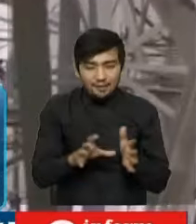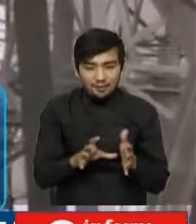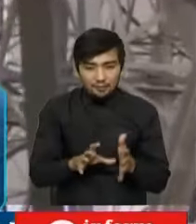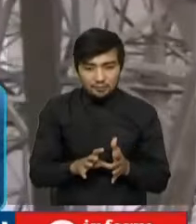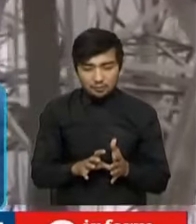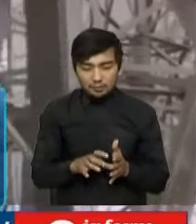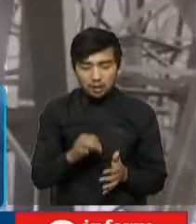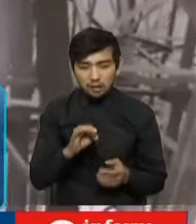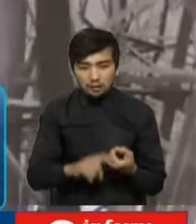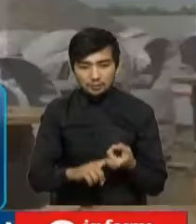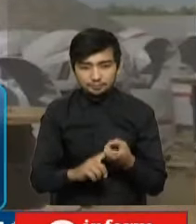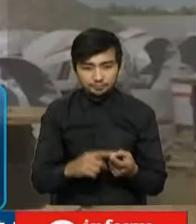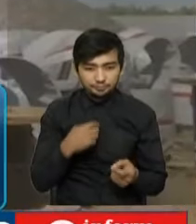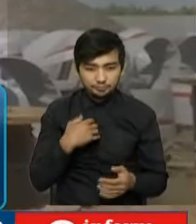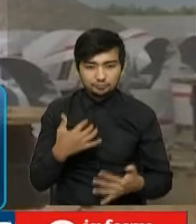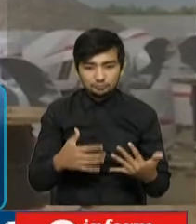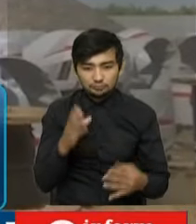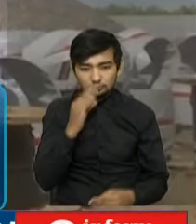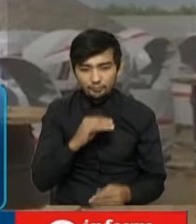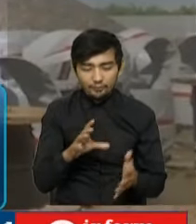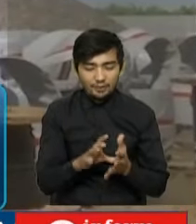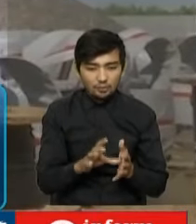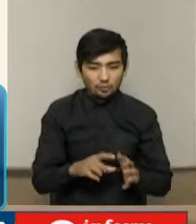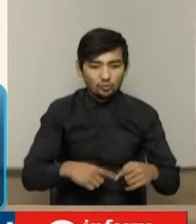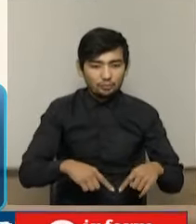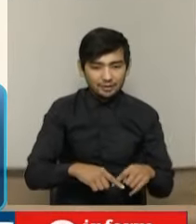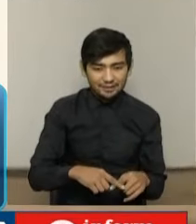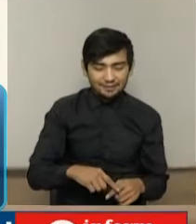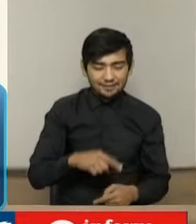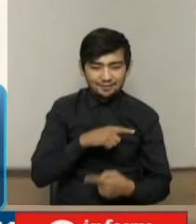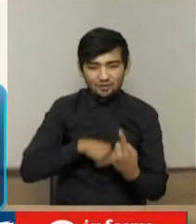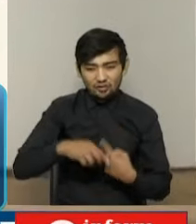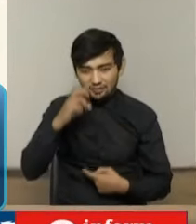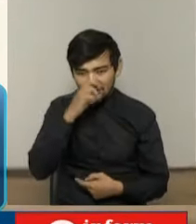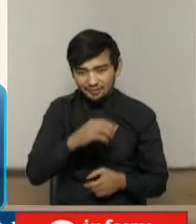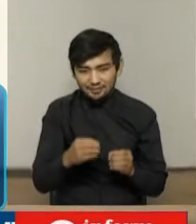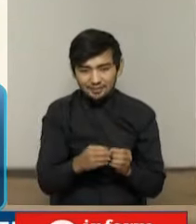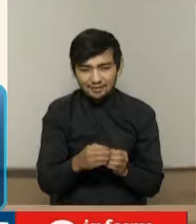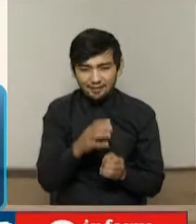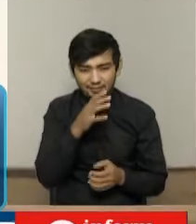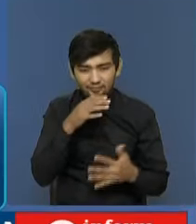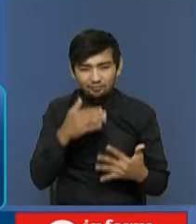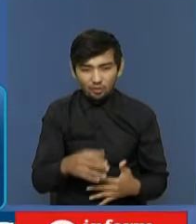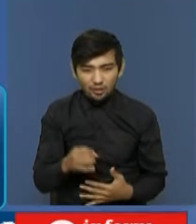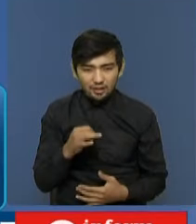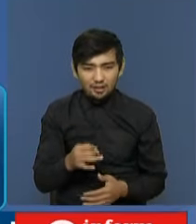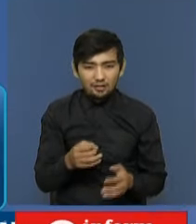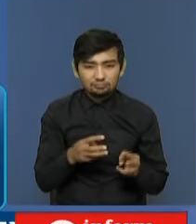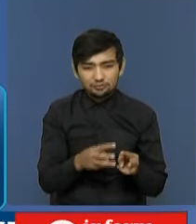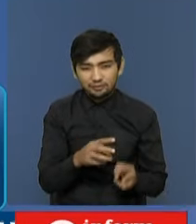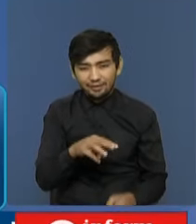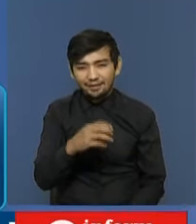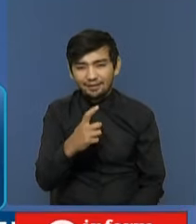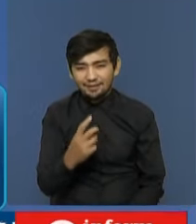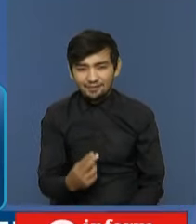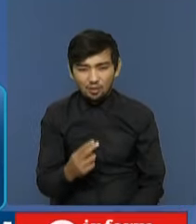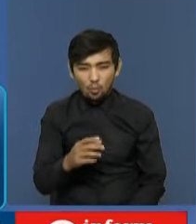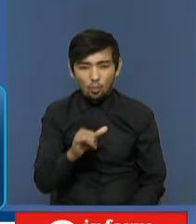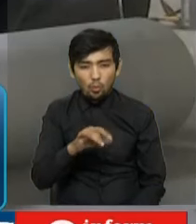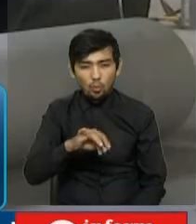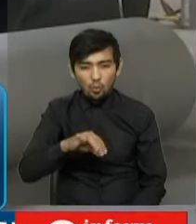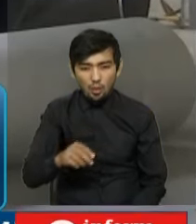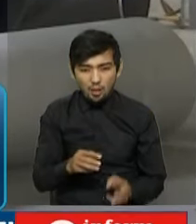энергетическую независимость. При этом энергообъектам нашей страны уже несколько десятков лет. К примеру, угольные ТЭЦ, которые генерируют